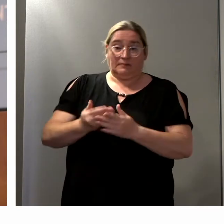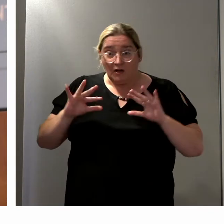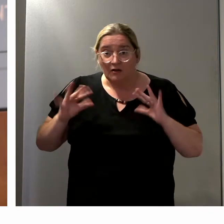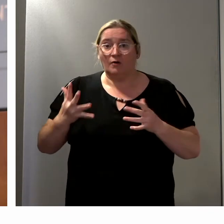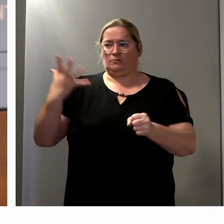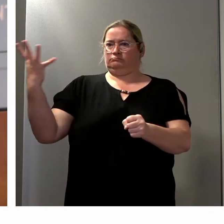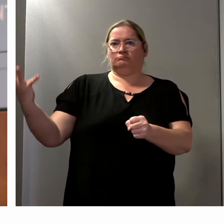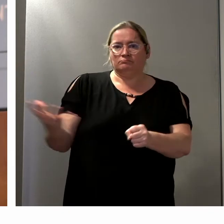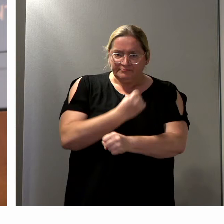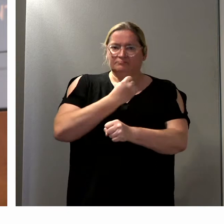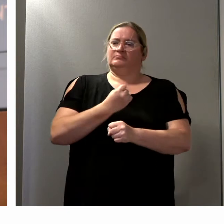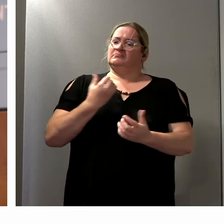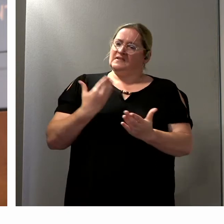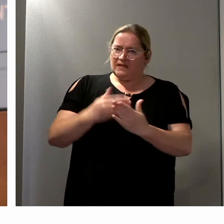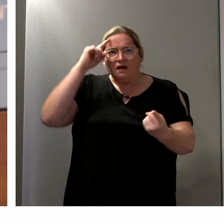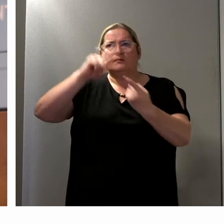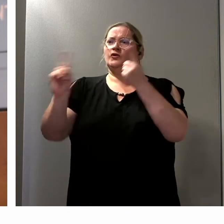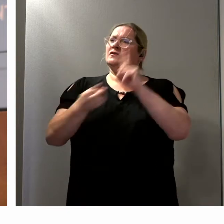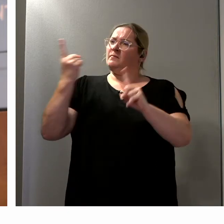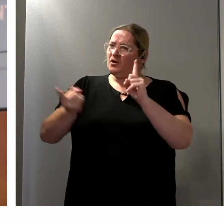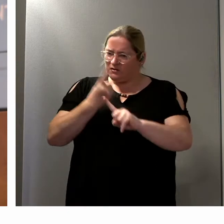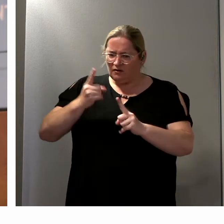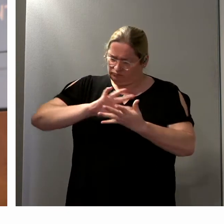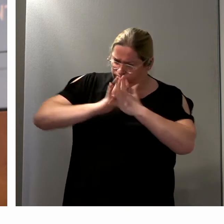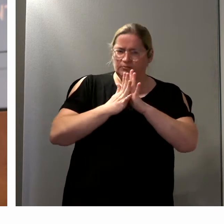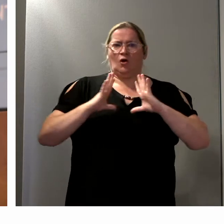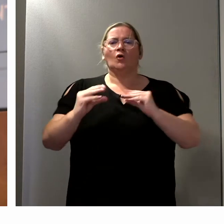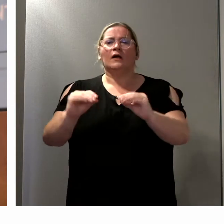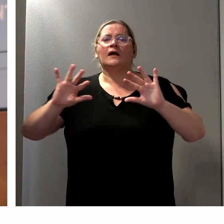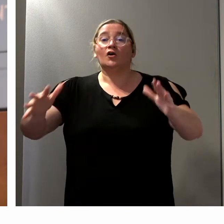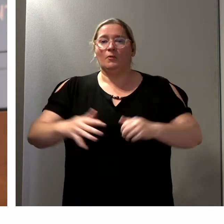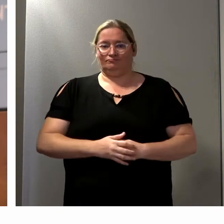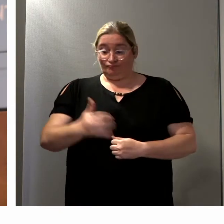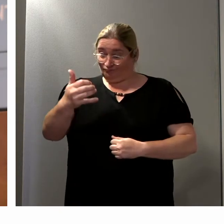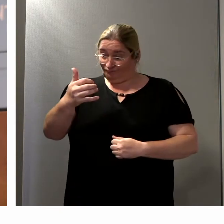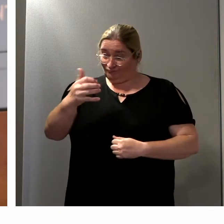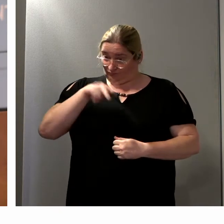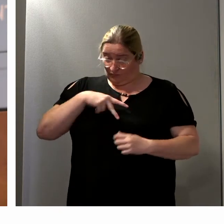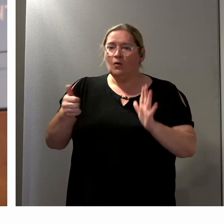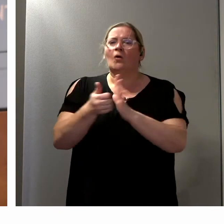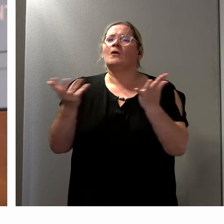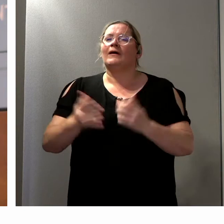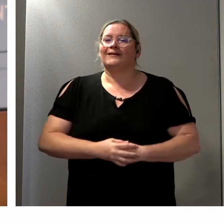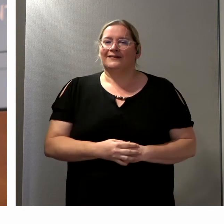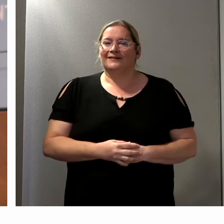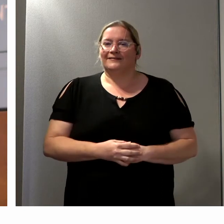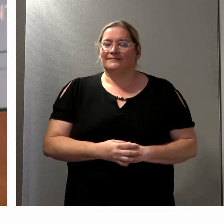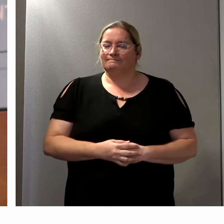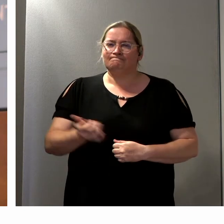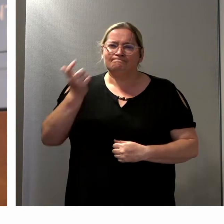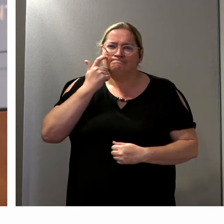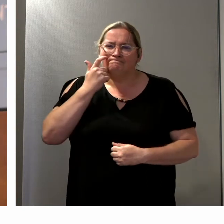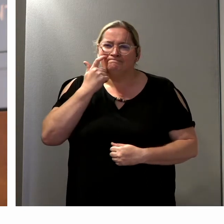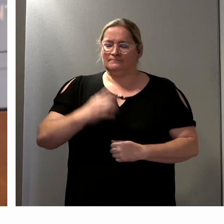cette ambition, c'est effectivement mon rôle, ça va être d'assurer la mise en œuvre effective